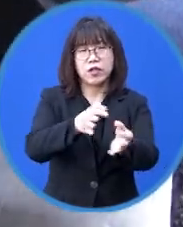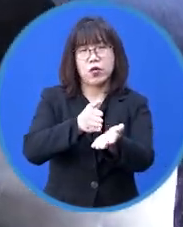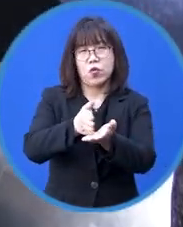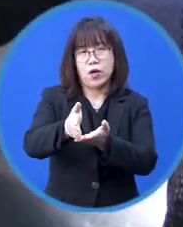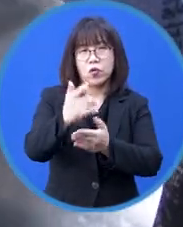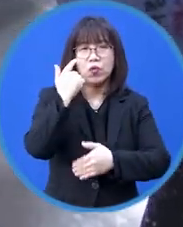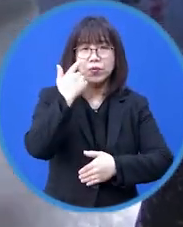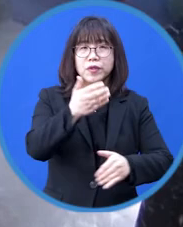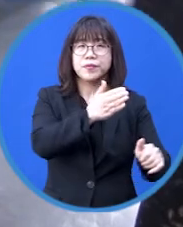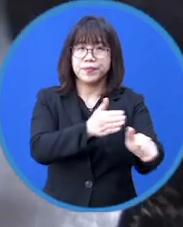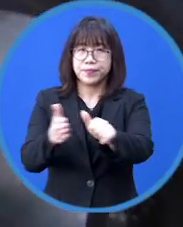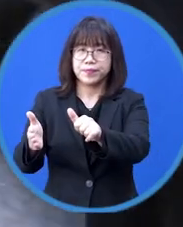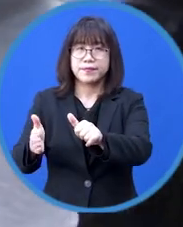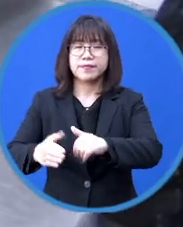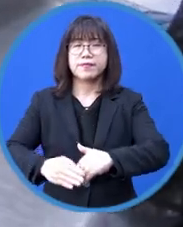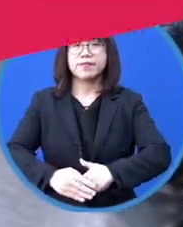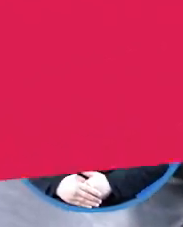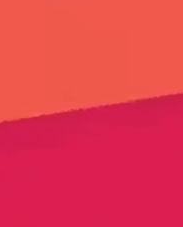지역경제과로 문의하면 됩니다.